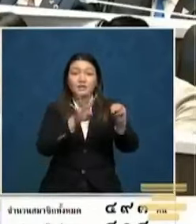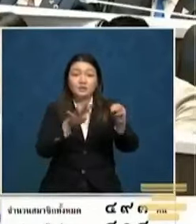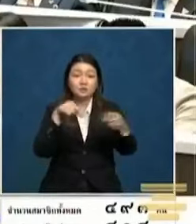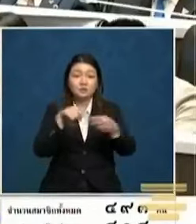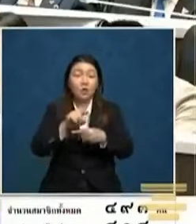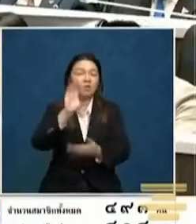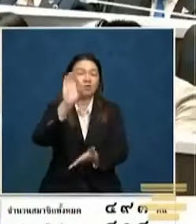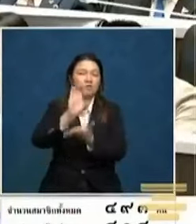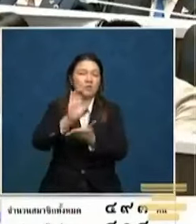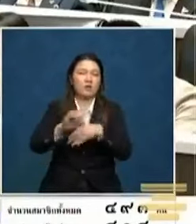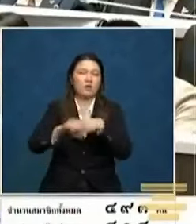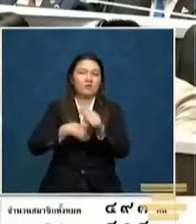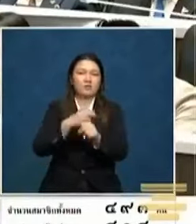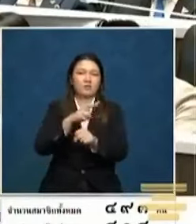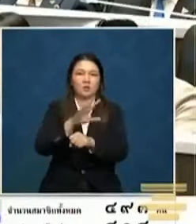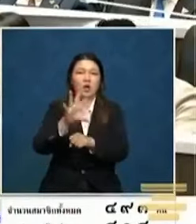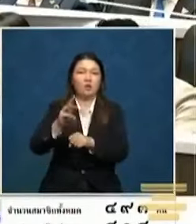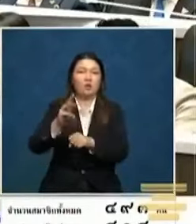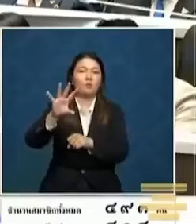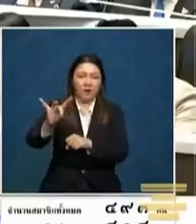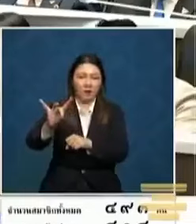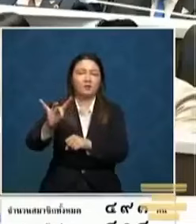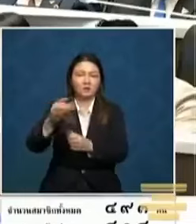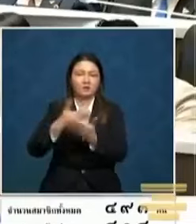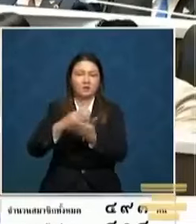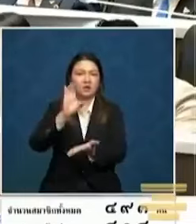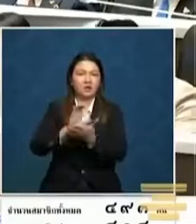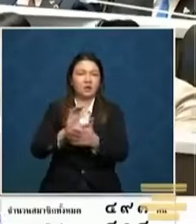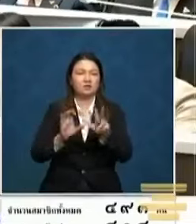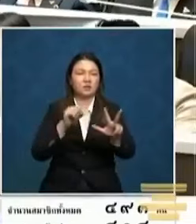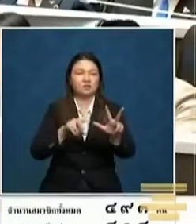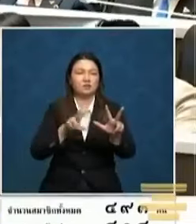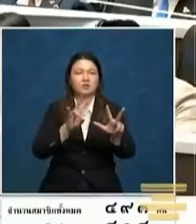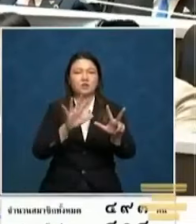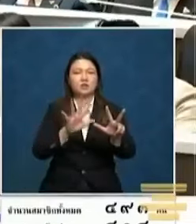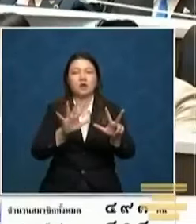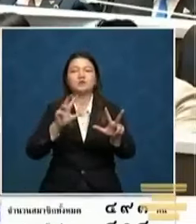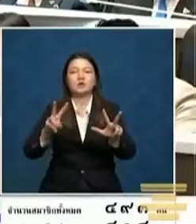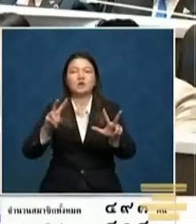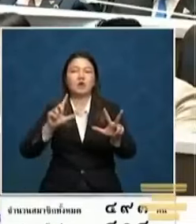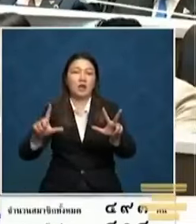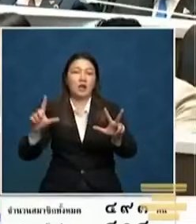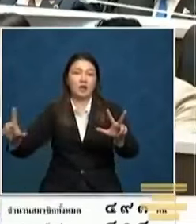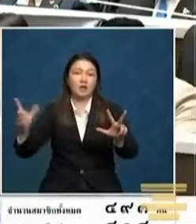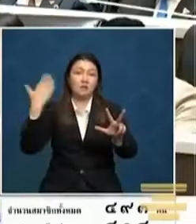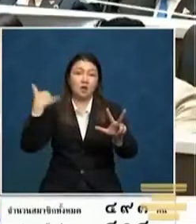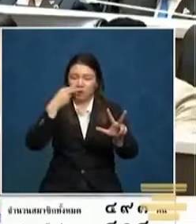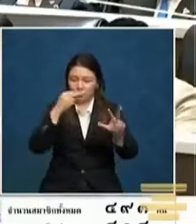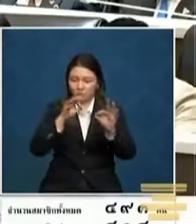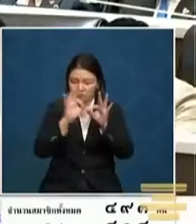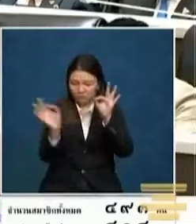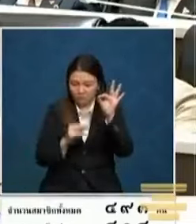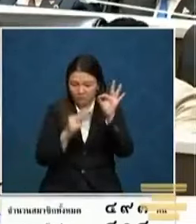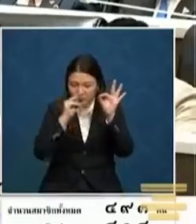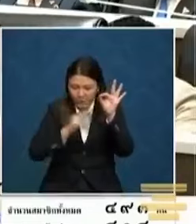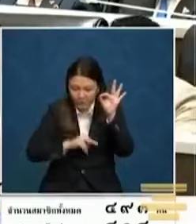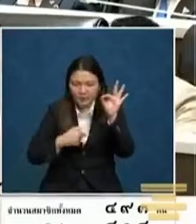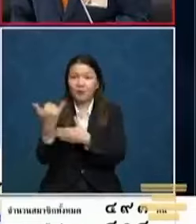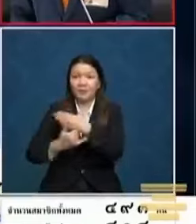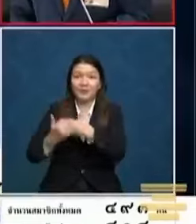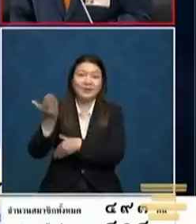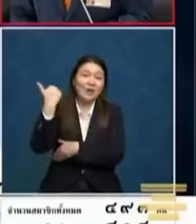มันจึงจะเพียงพอเอามา400,000 ล้านถ้าเกิดบอกว่าจะทำโครงการเติมเงินหมื่นอยู่นะเพราะฉะนั้นความเป็น